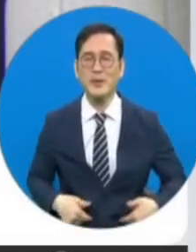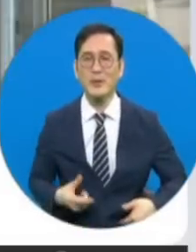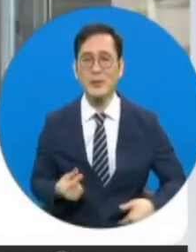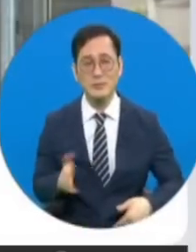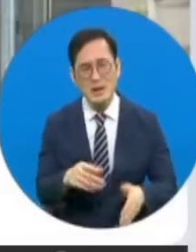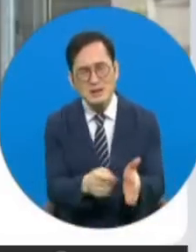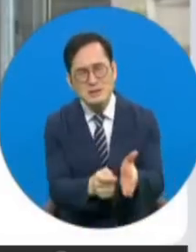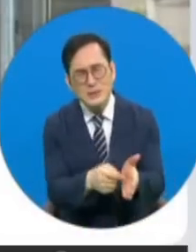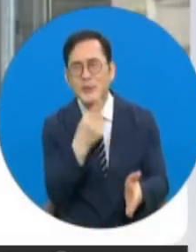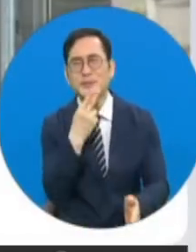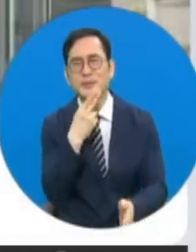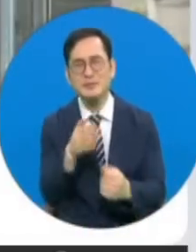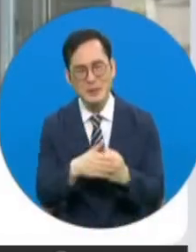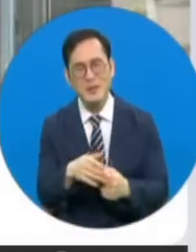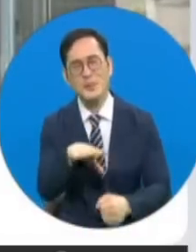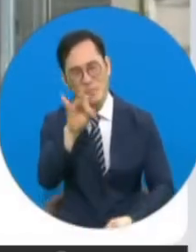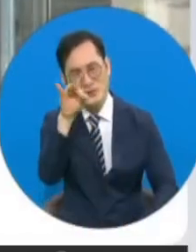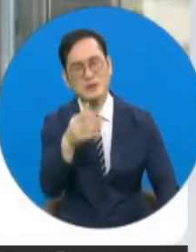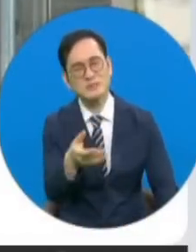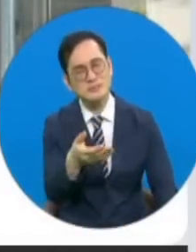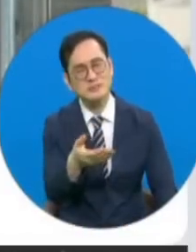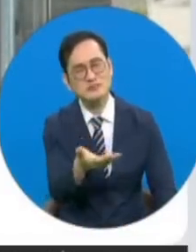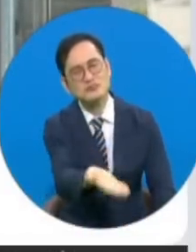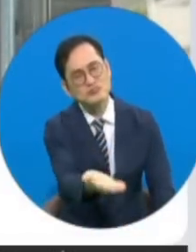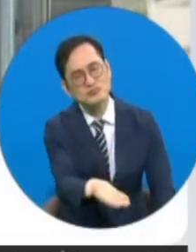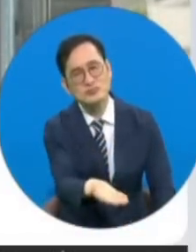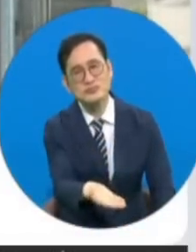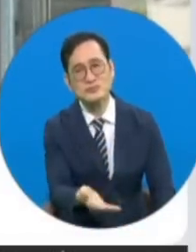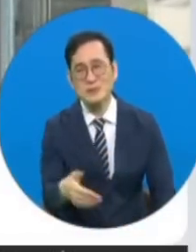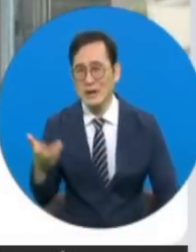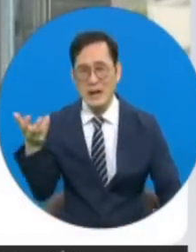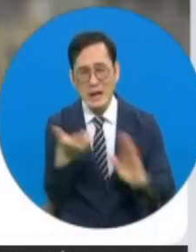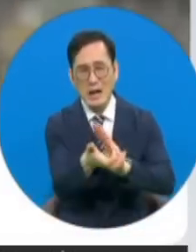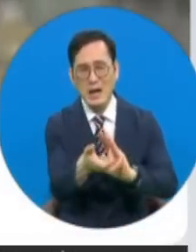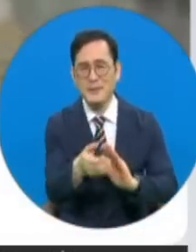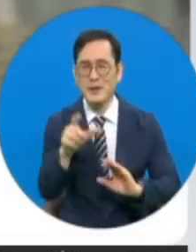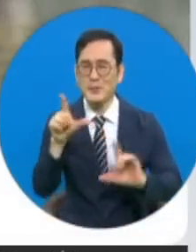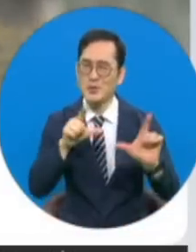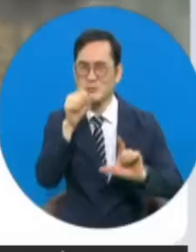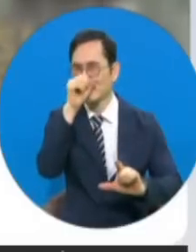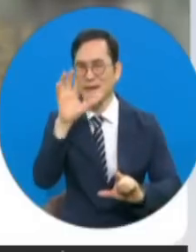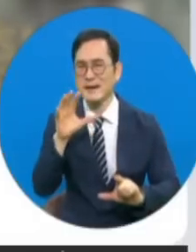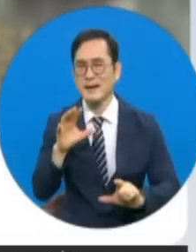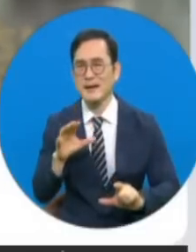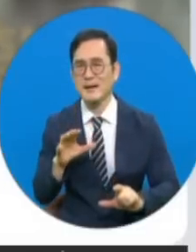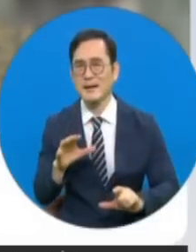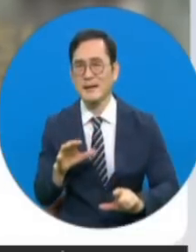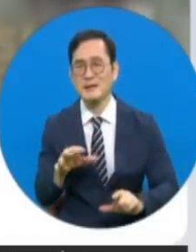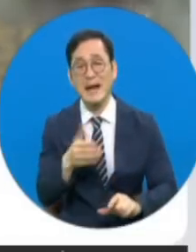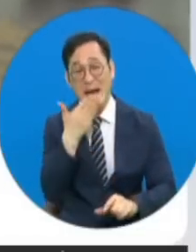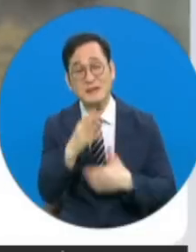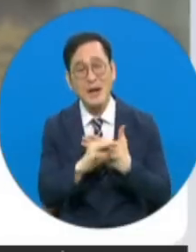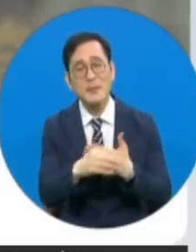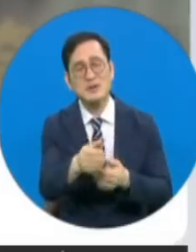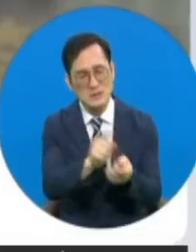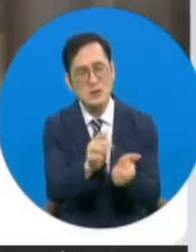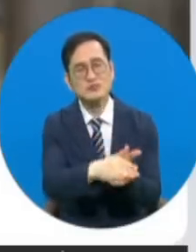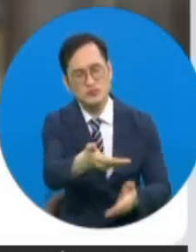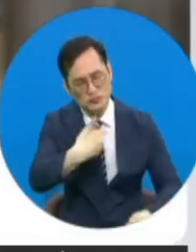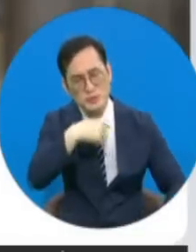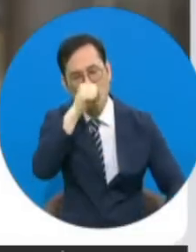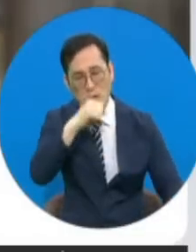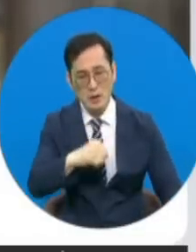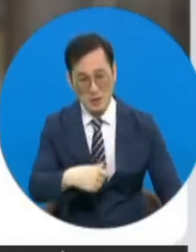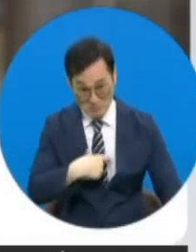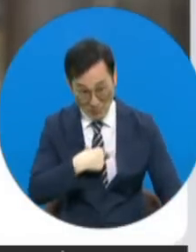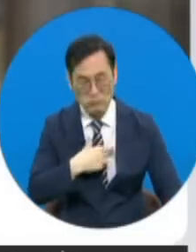국회라는 특수성 있잖아요 상권분리 그러니까 국회를 존중해 준 거죠 아 의무를 제출했으면 좀 제출해 주세요 그리고 제출